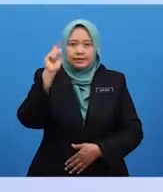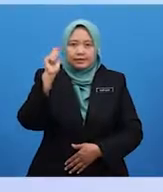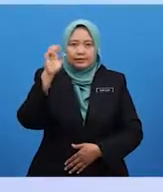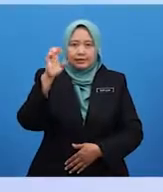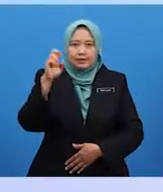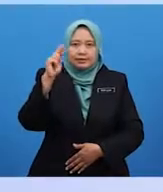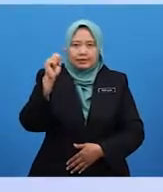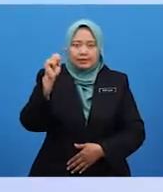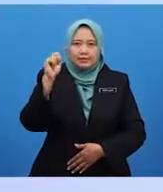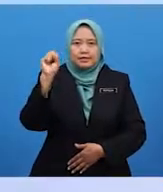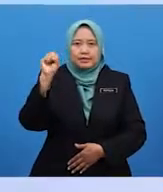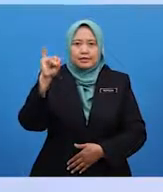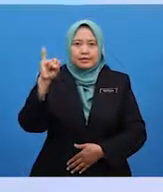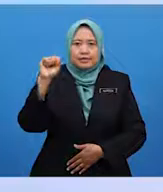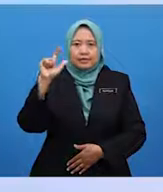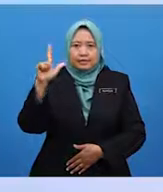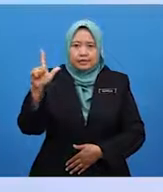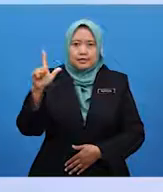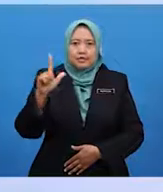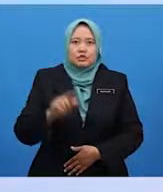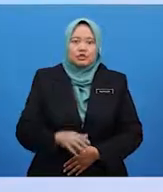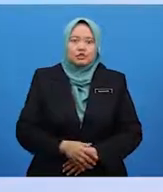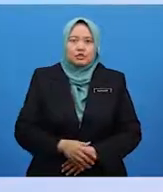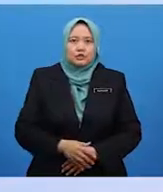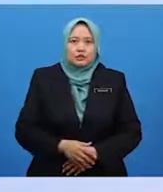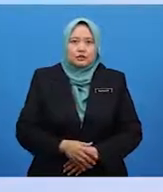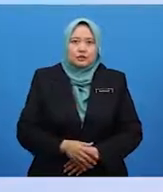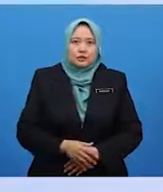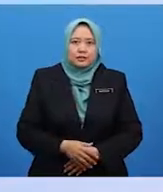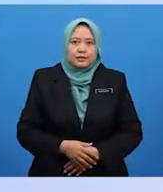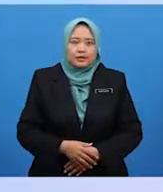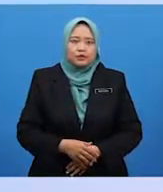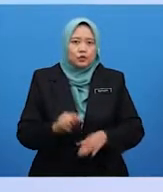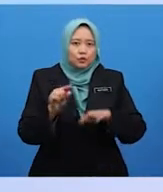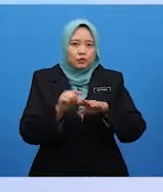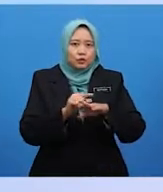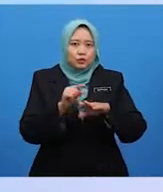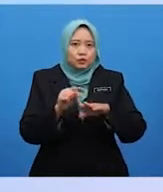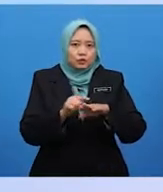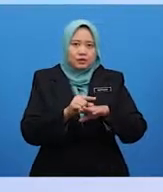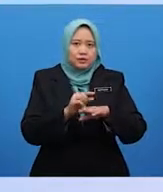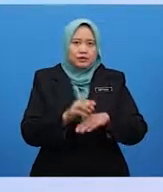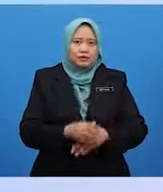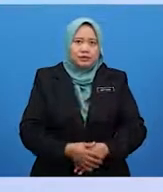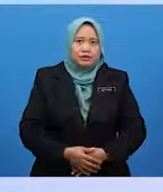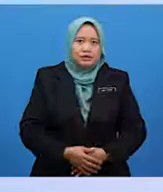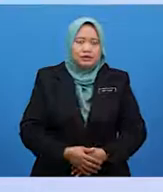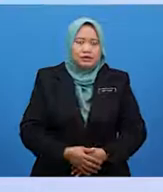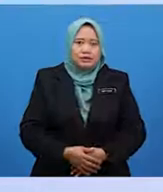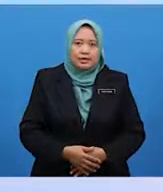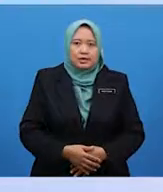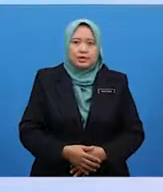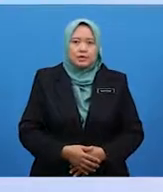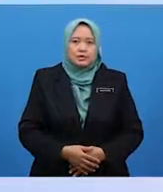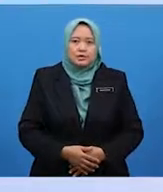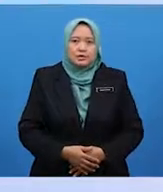Untuk kaedah cetakan stensil, kaedah mencetaknya adalah yang pertama, menggunakan pemidang kain sutera saring untuk